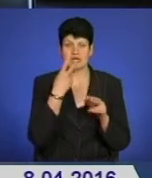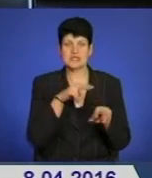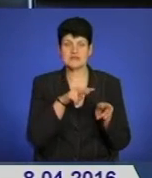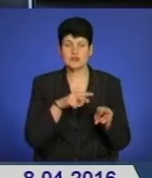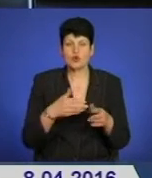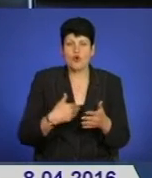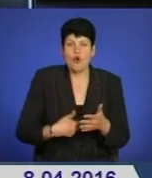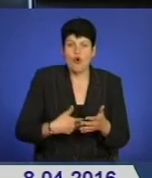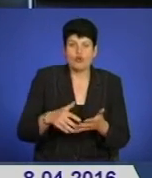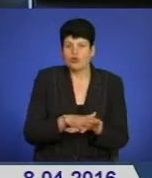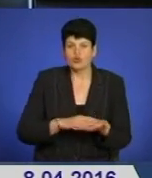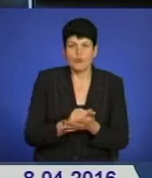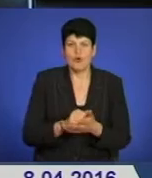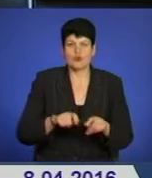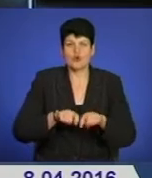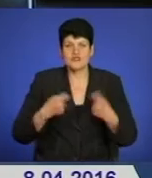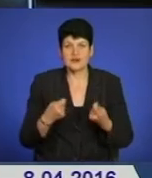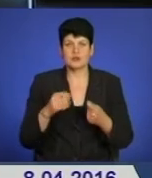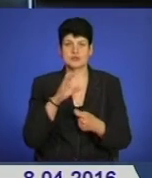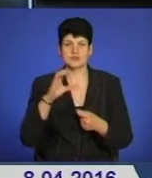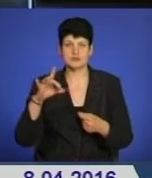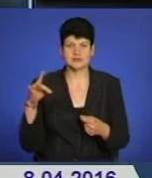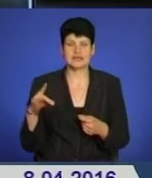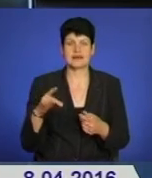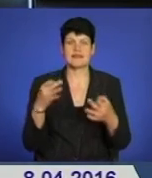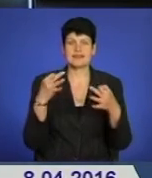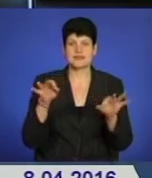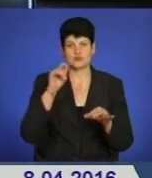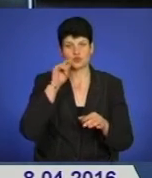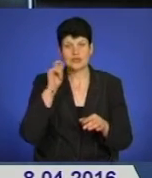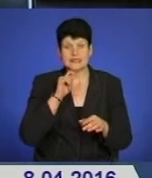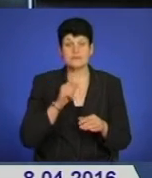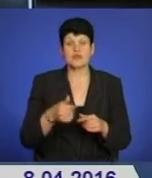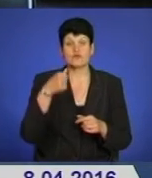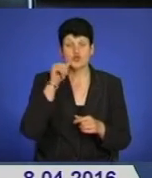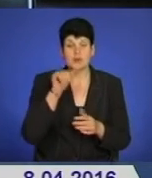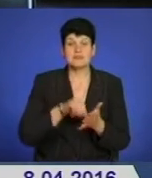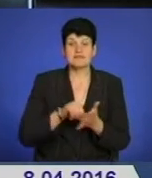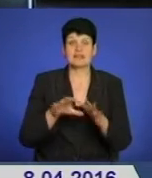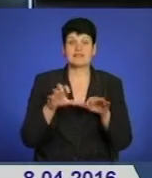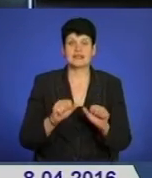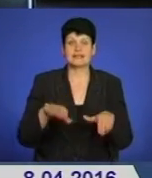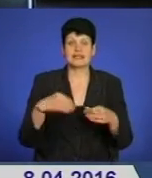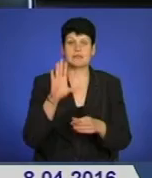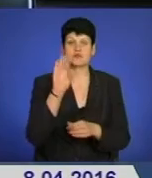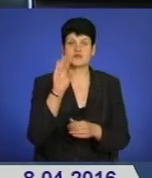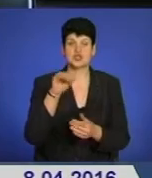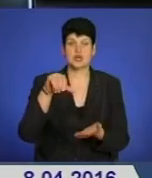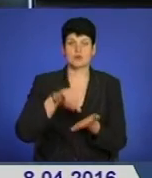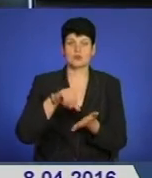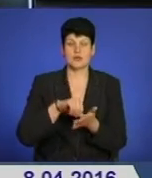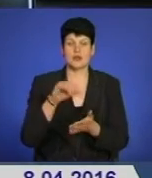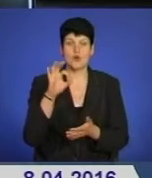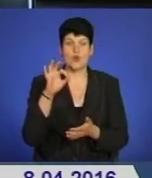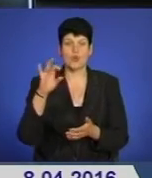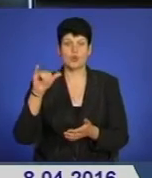Голодомору, війни, розвалу Союзу, народження незалежної України. Також учора представники влади вручили їй посвідчення учасниці бойових дій